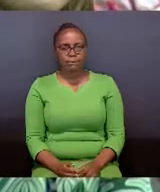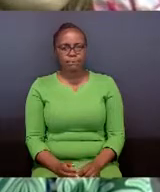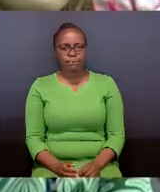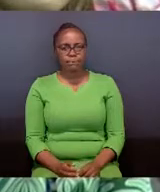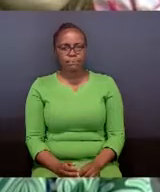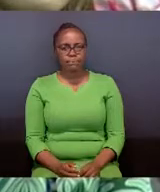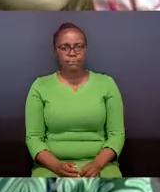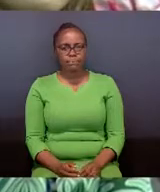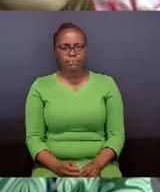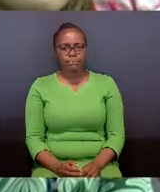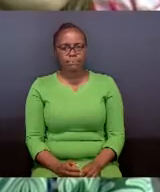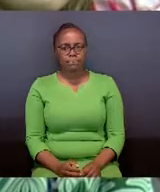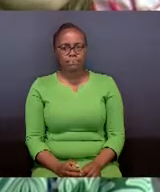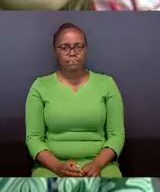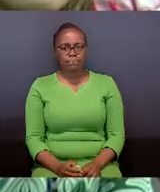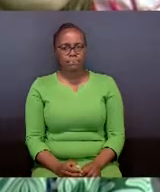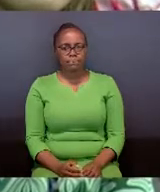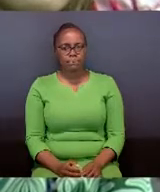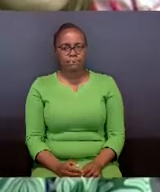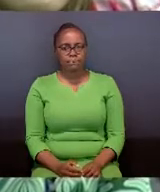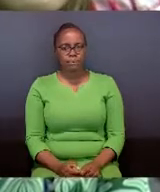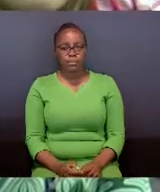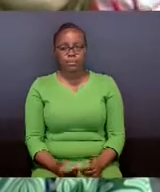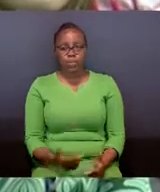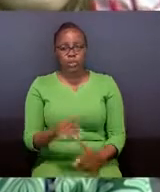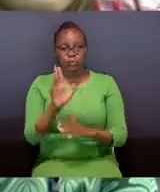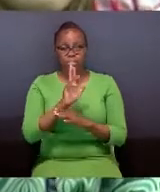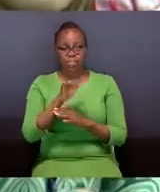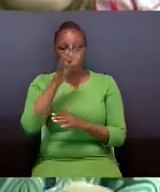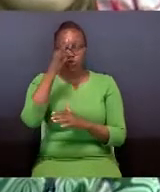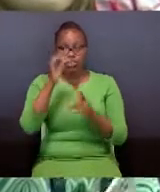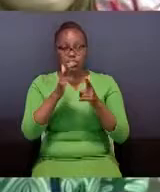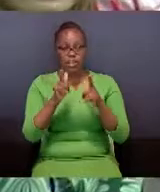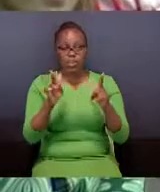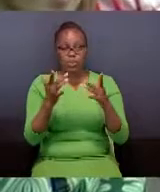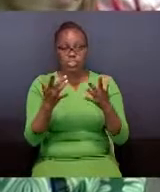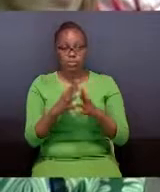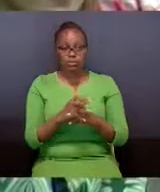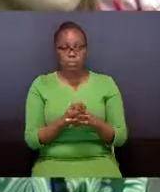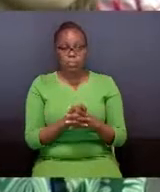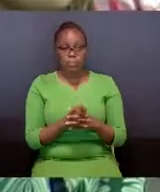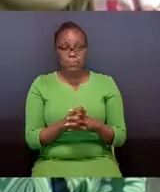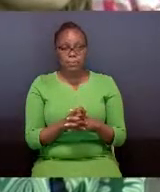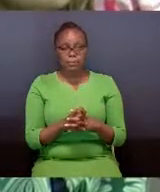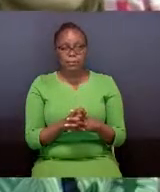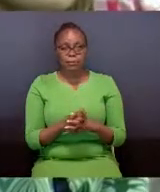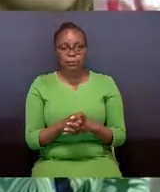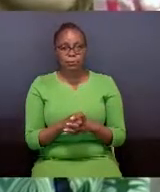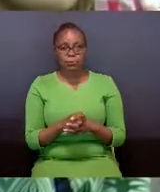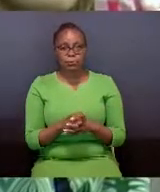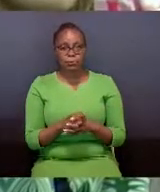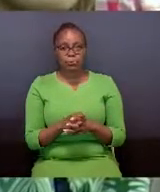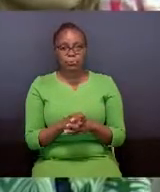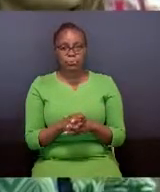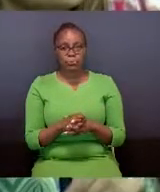gratitude et mon hommage à Son Excellence Paul Kagame, un président qui nous inspire tous. Je m'en